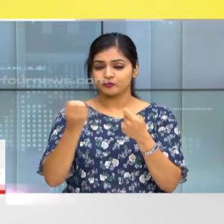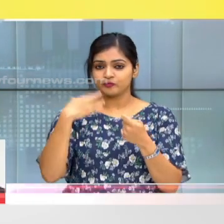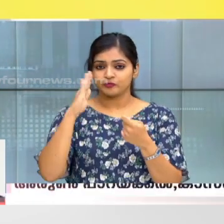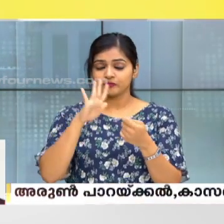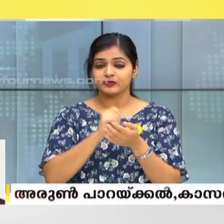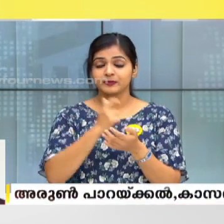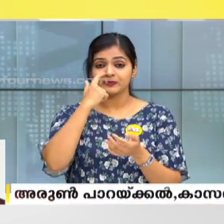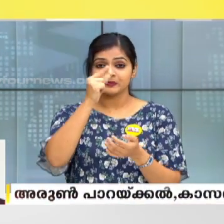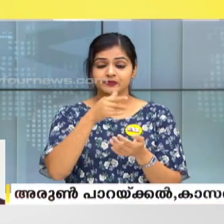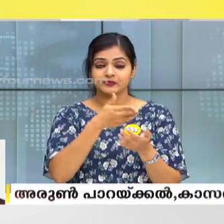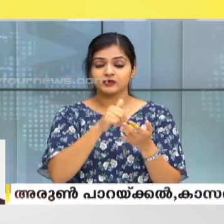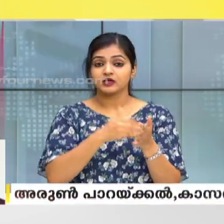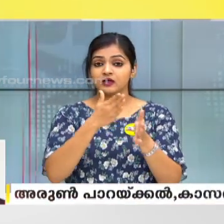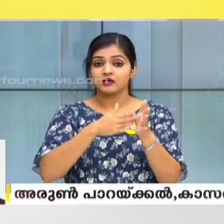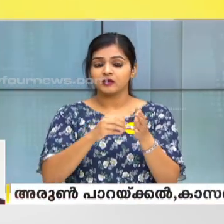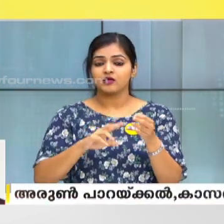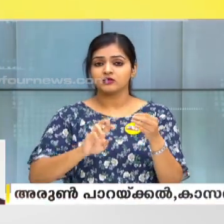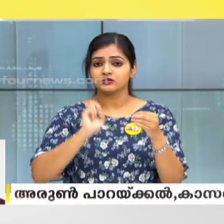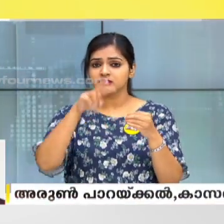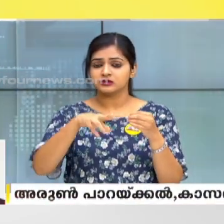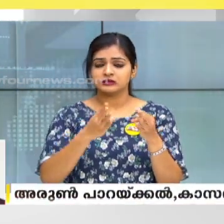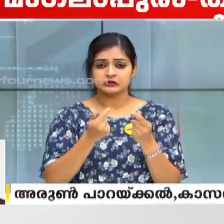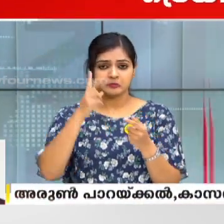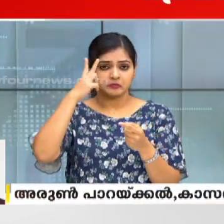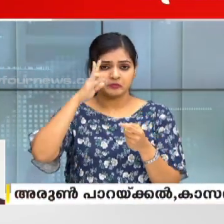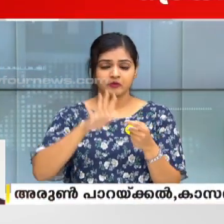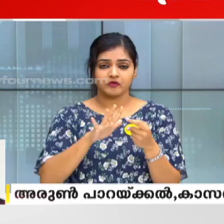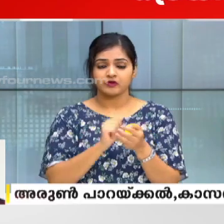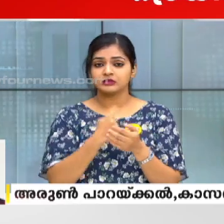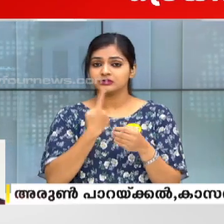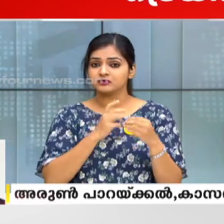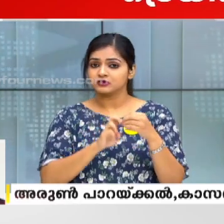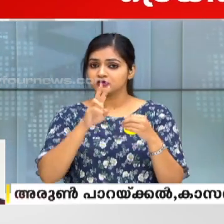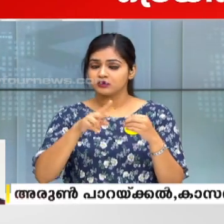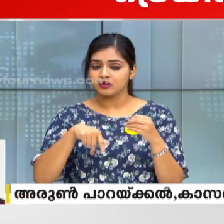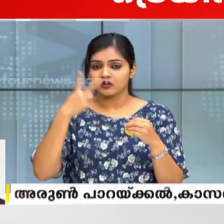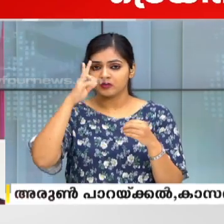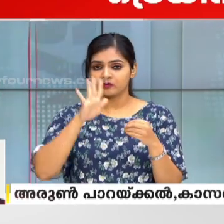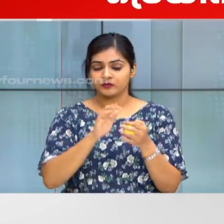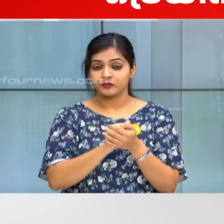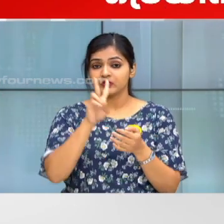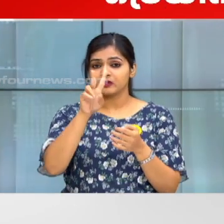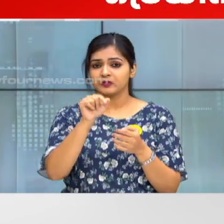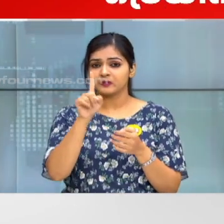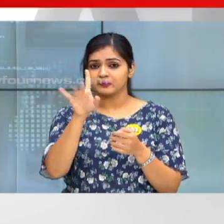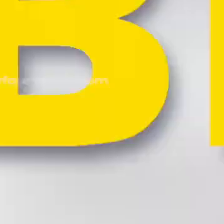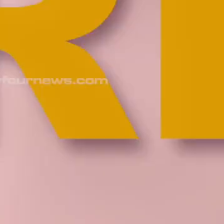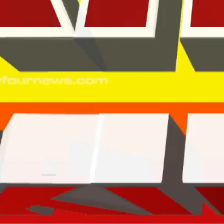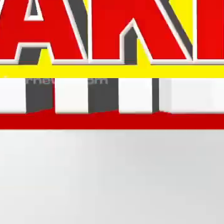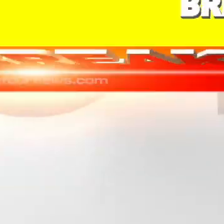ഈ ട്രെയിനിന് മുന്നിലേക്ക് ചാടുകയായിരുന്നു എന്നൊരു സംശയം പോലീസ് പറയുന്നുണ്ട്. എന്തായാലും 2:15 മംഗലാപുരത്ത്